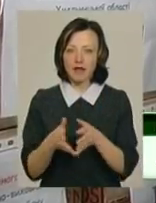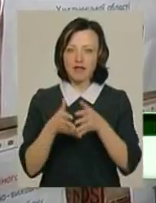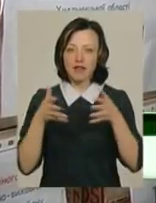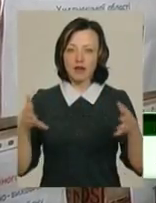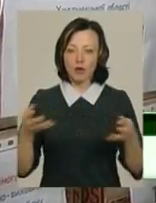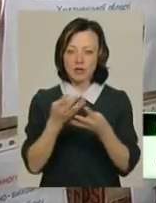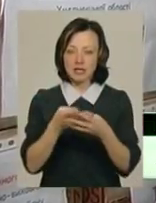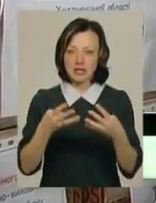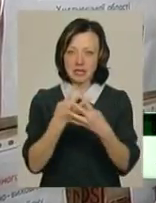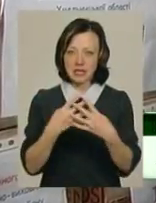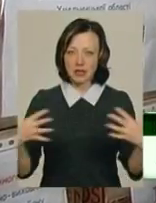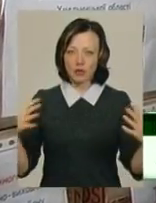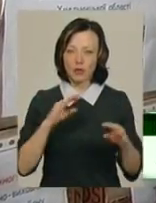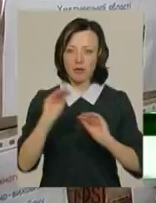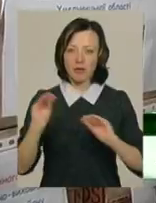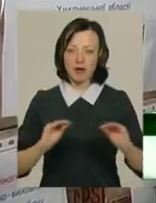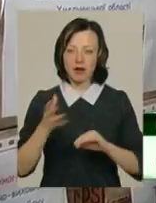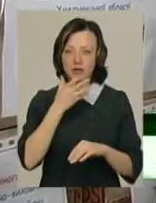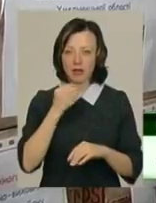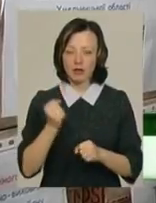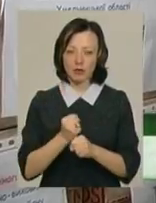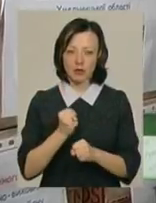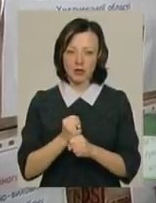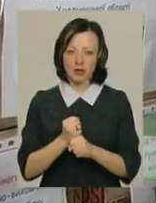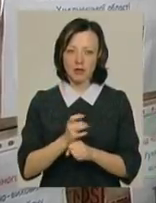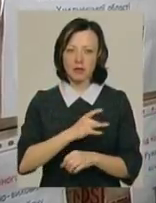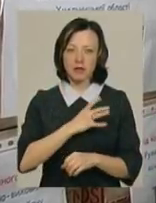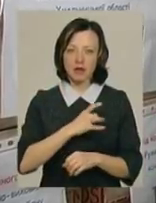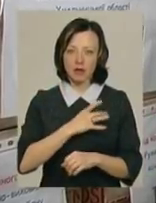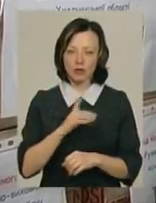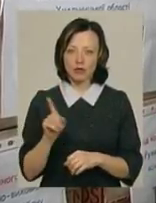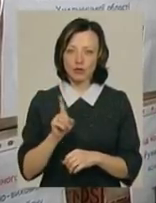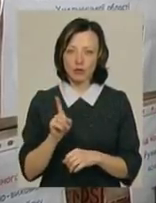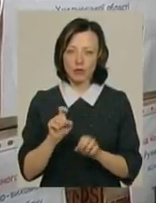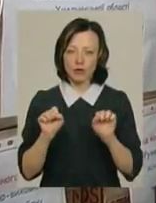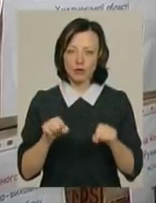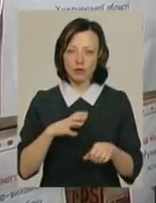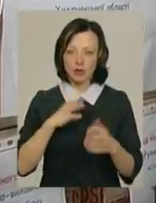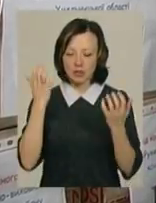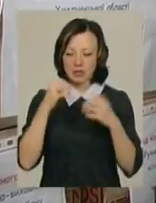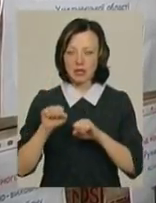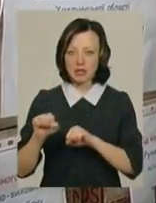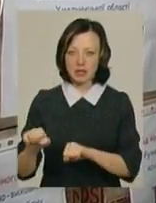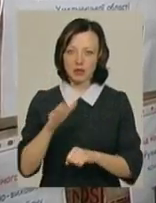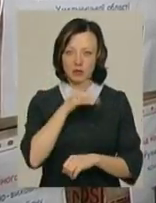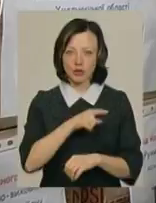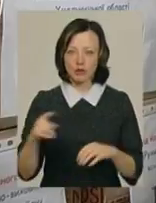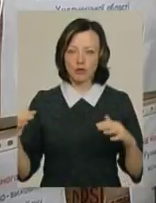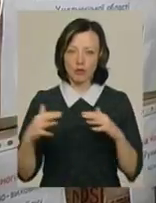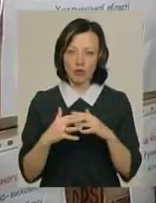сітку, прикрашали її і робили її білою, для того, щоб можна було захиститися під час